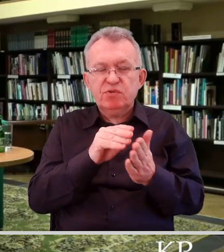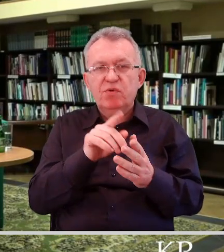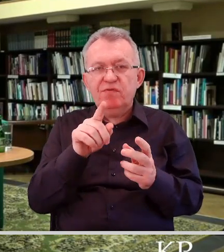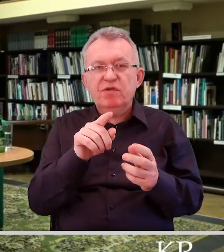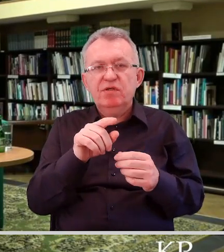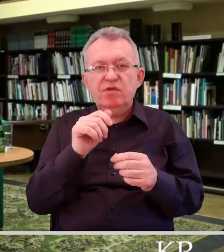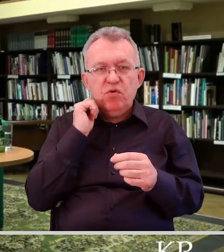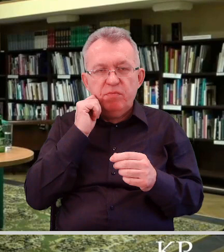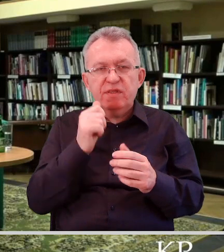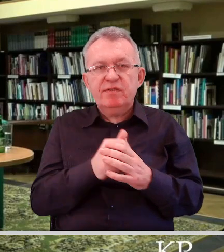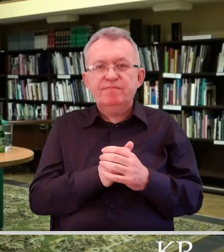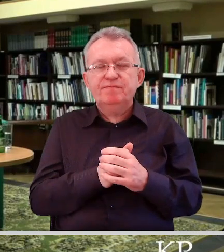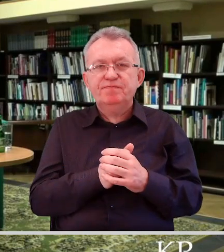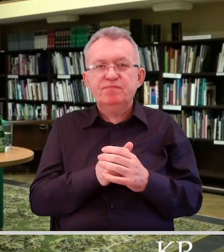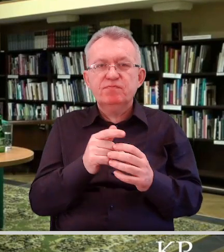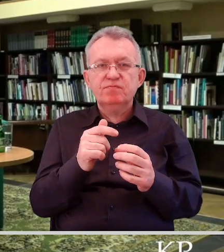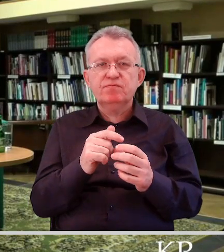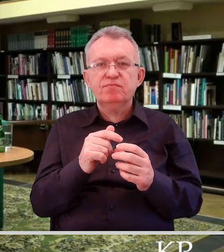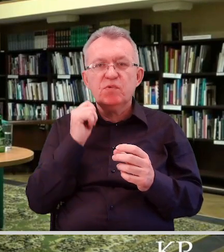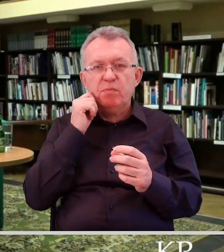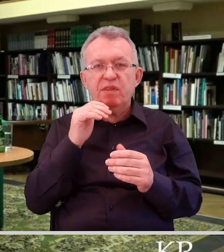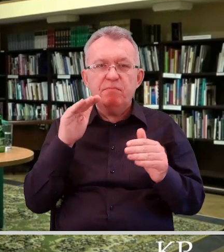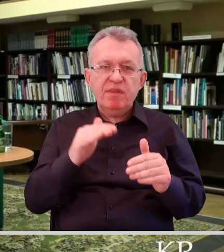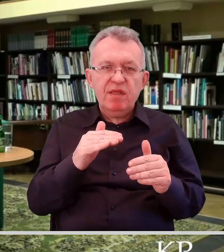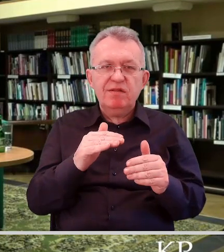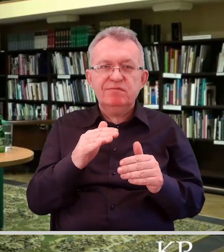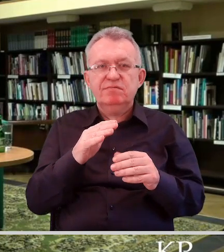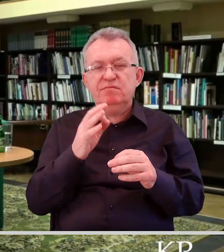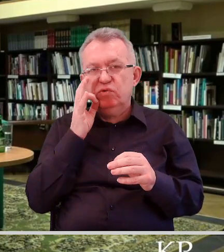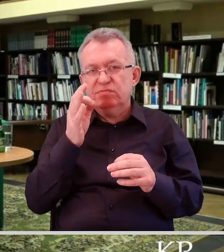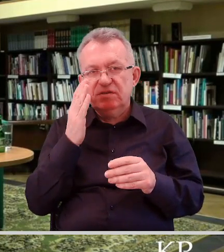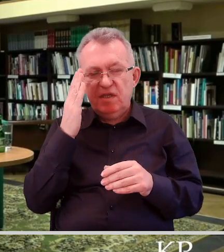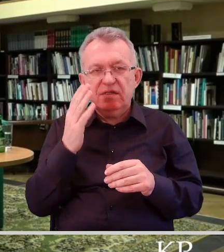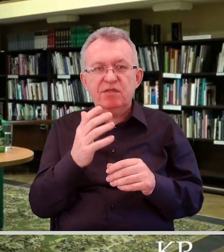postaci kobiecych, kobiet mniej, bardziej znanych,